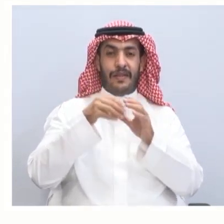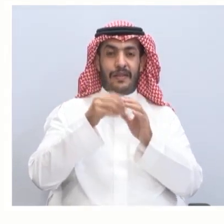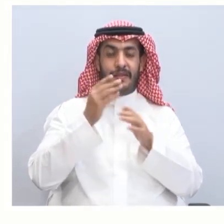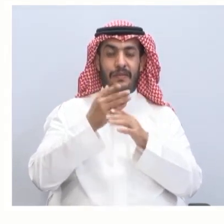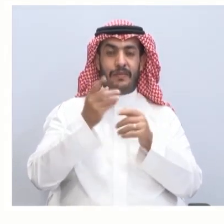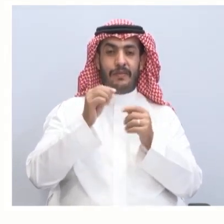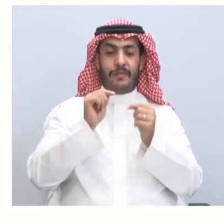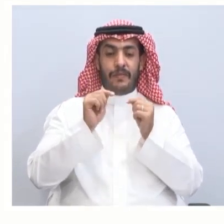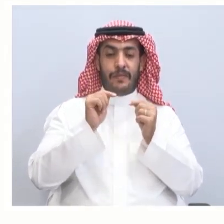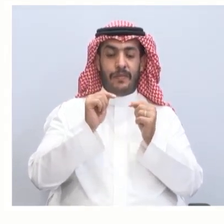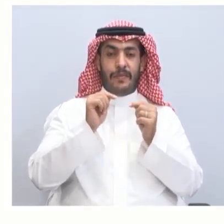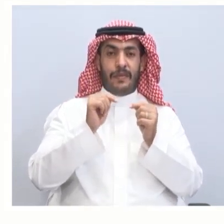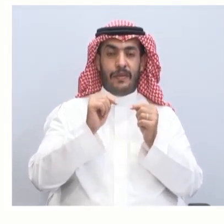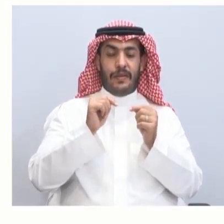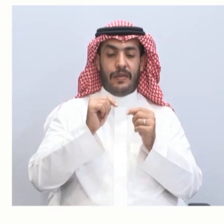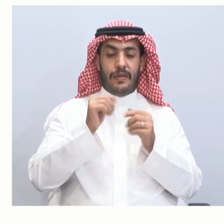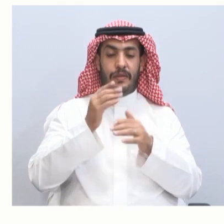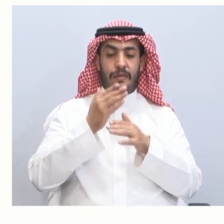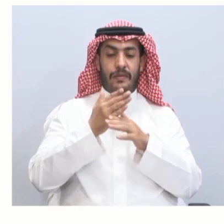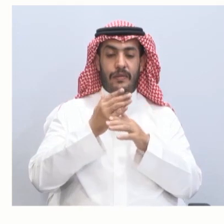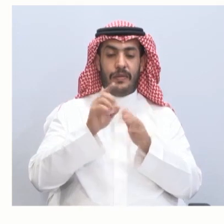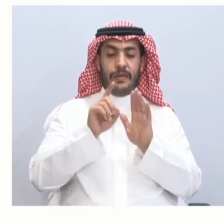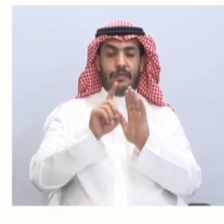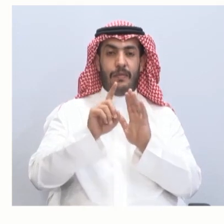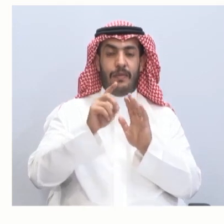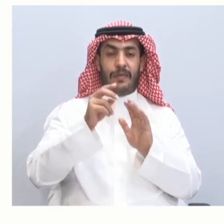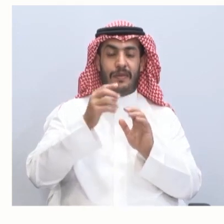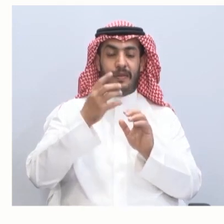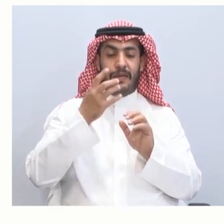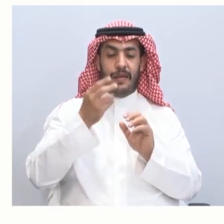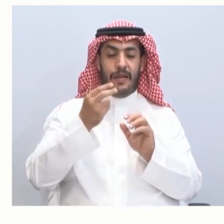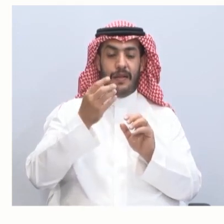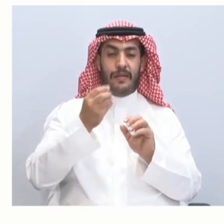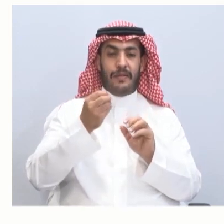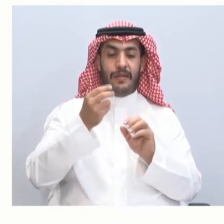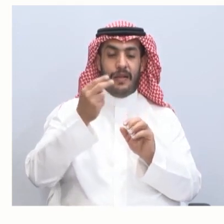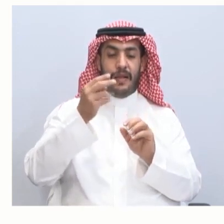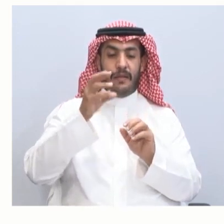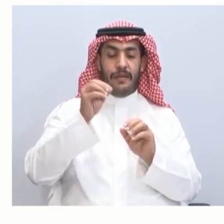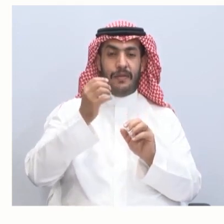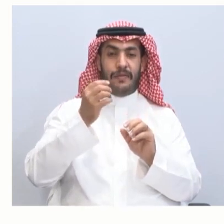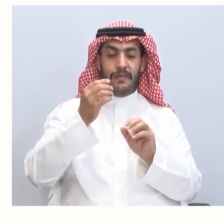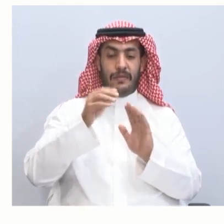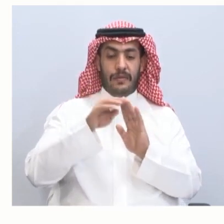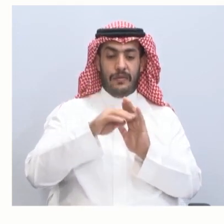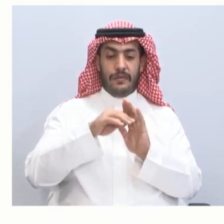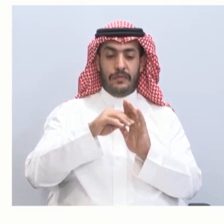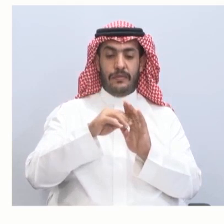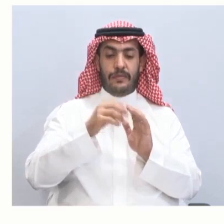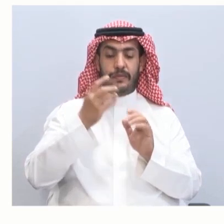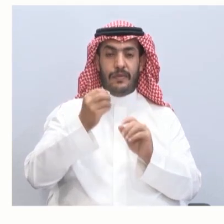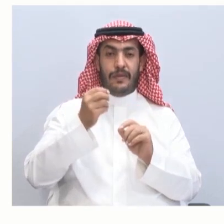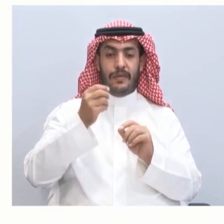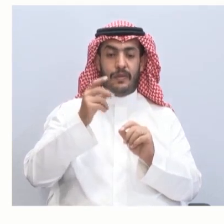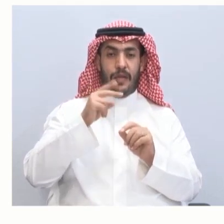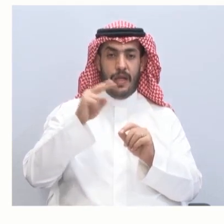التي كانت بين من ومن ممتازين كانت بين الامام فيصل عبد الله بن فيصل والامام والامير سعود بن